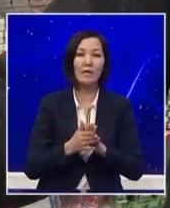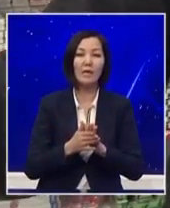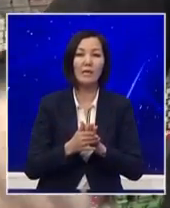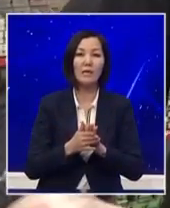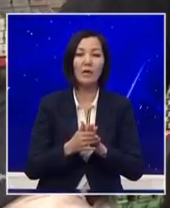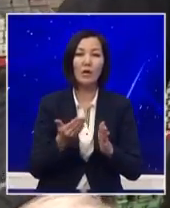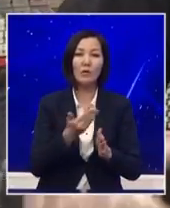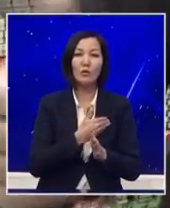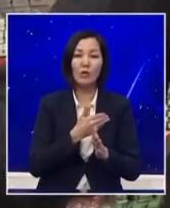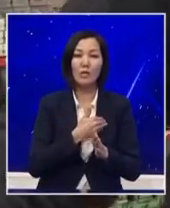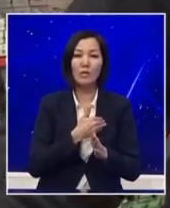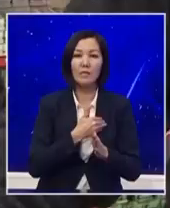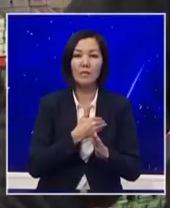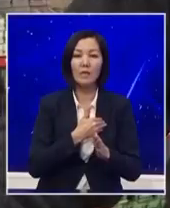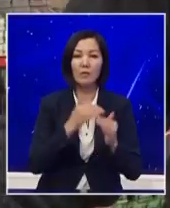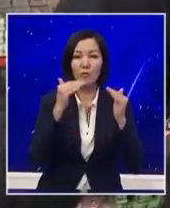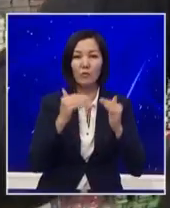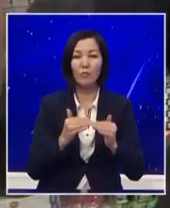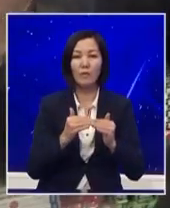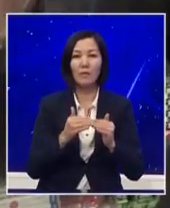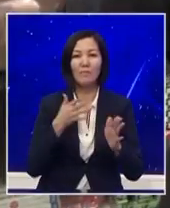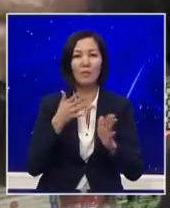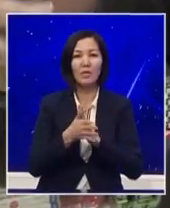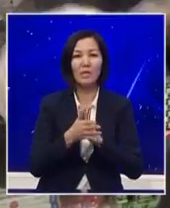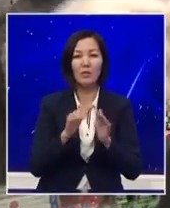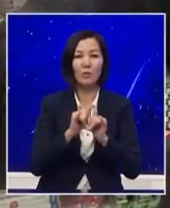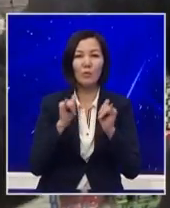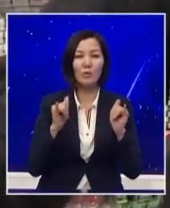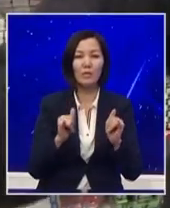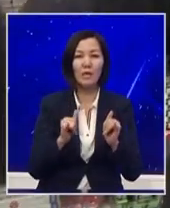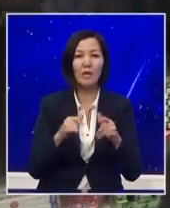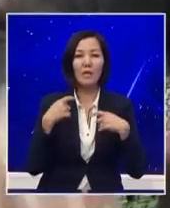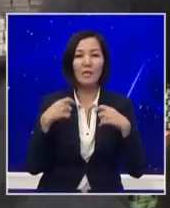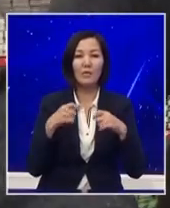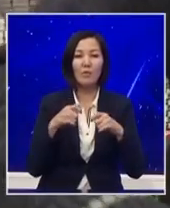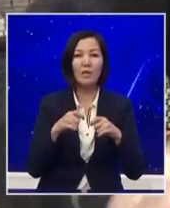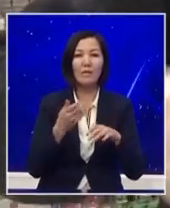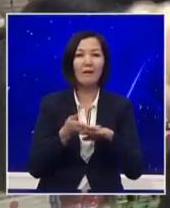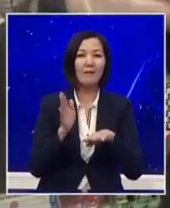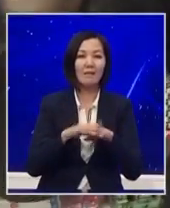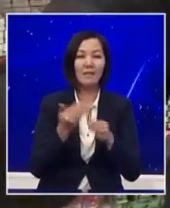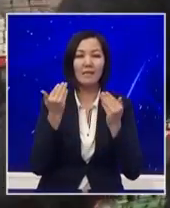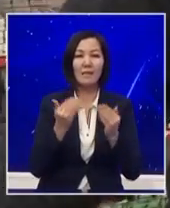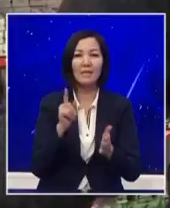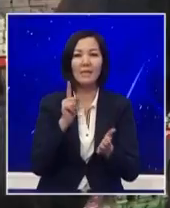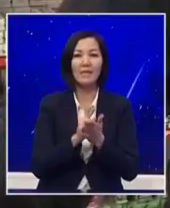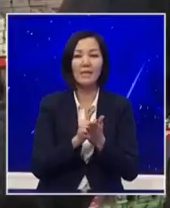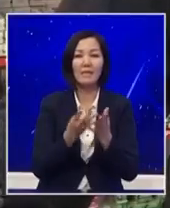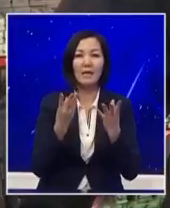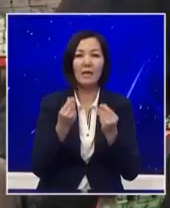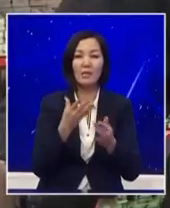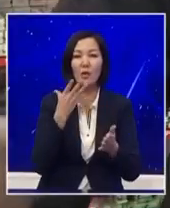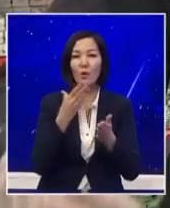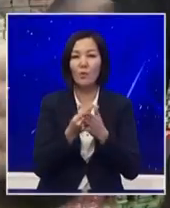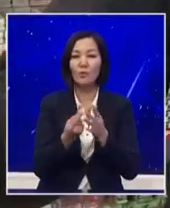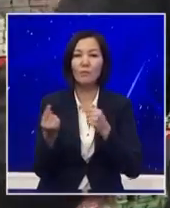сұранысы төмендеп, жеткізу және басқа шығындар деңгейі өсті. Бұл өз кезегінде саудамызды қиындатты. Енді мен салықтың ақшасын